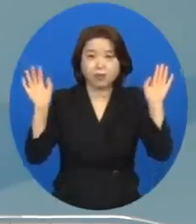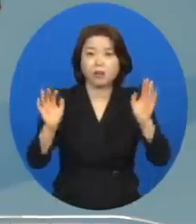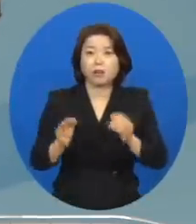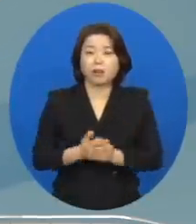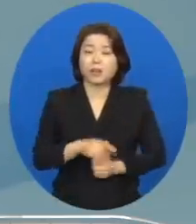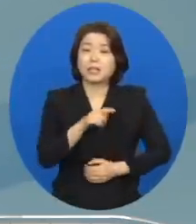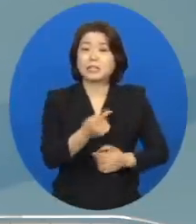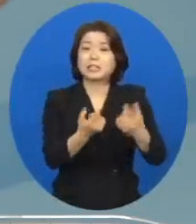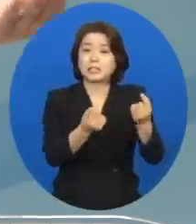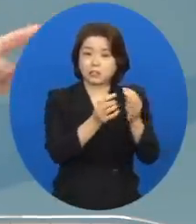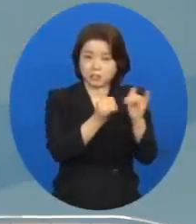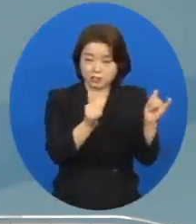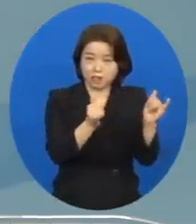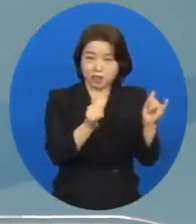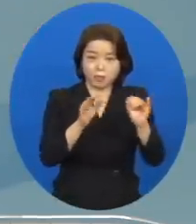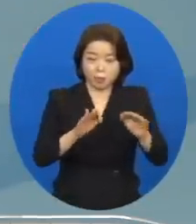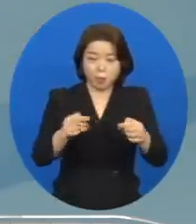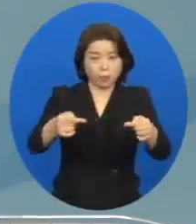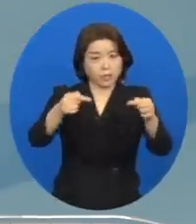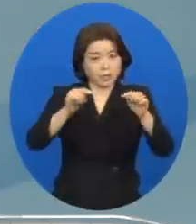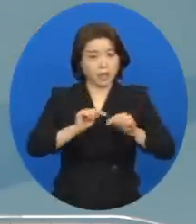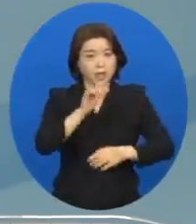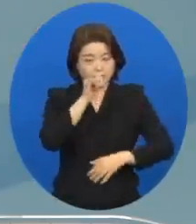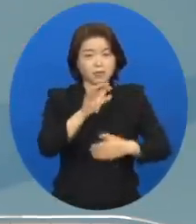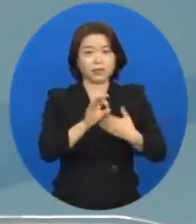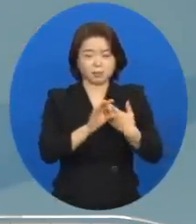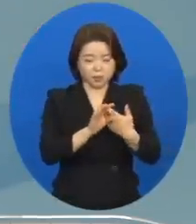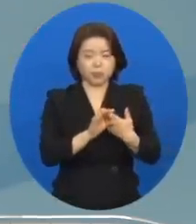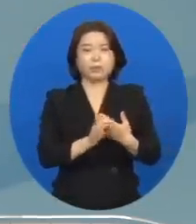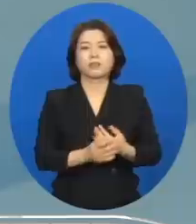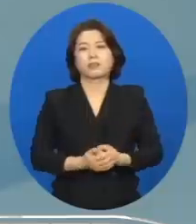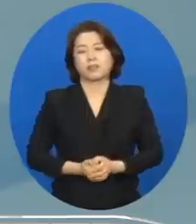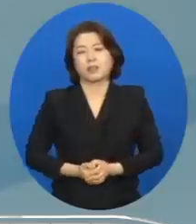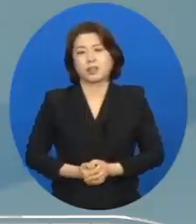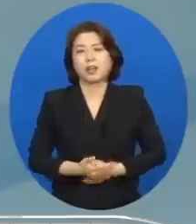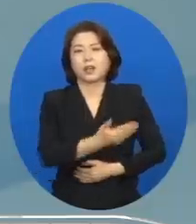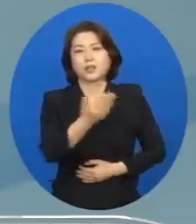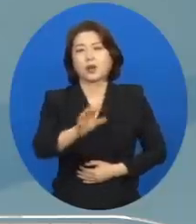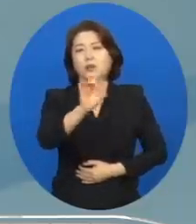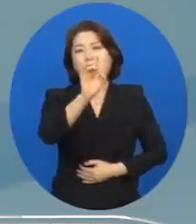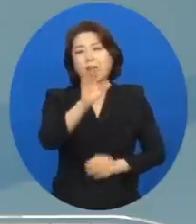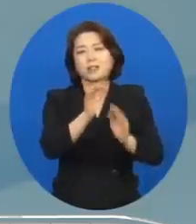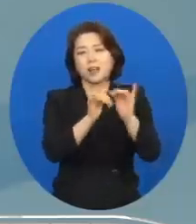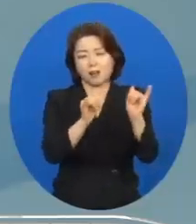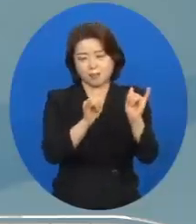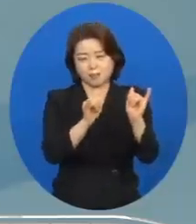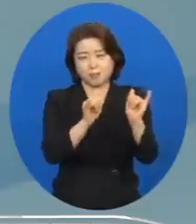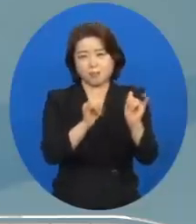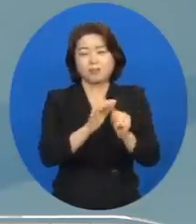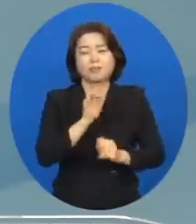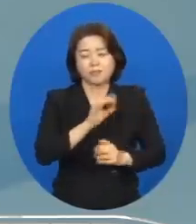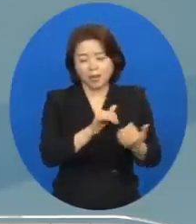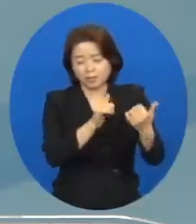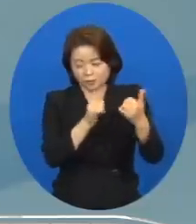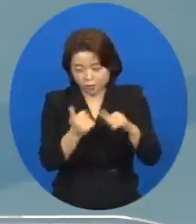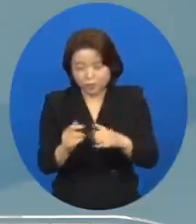혹시 그러신 분이 오늘 여기 있다면, 여러분 한 사람만 죽으면